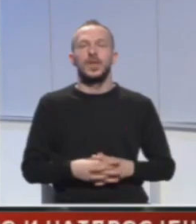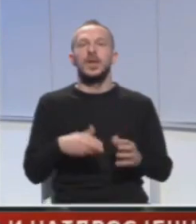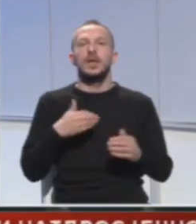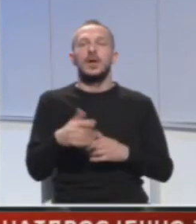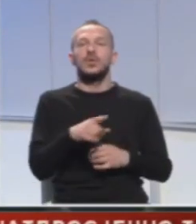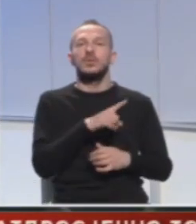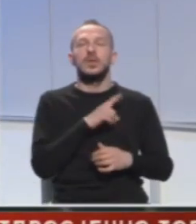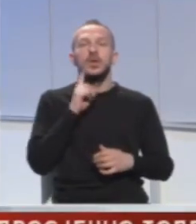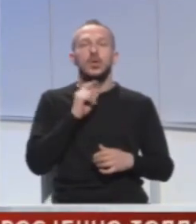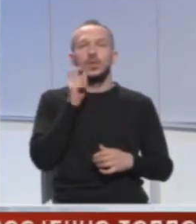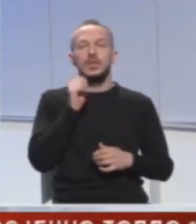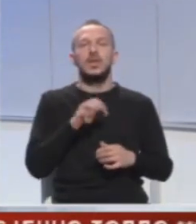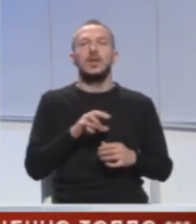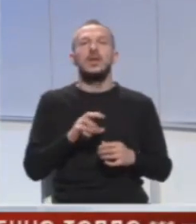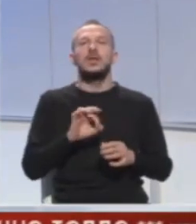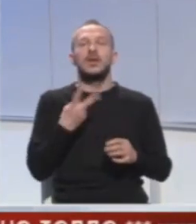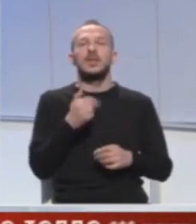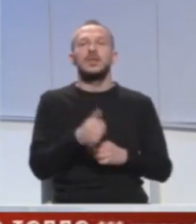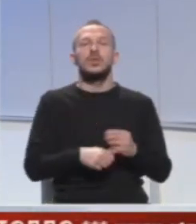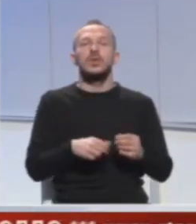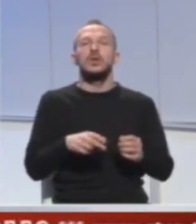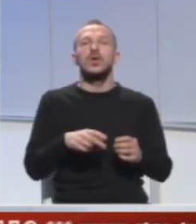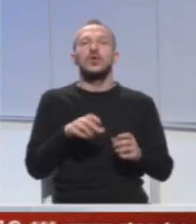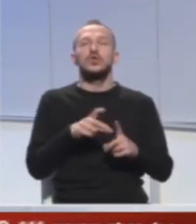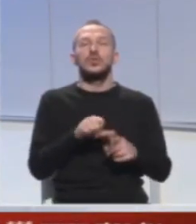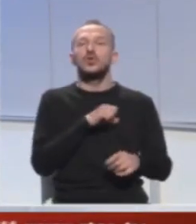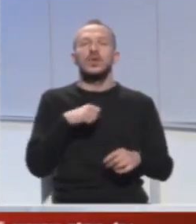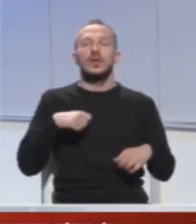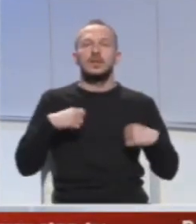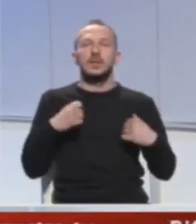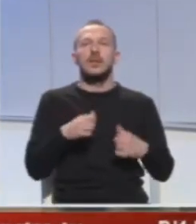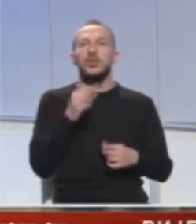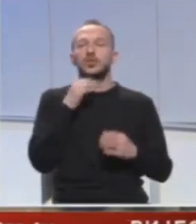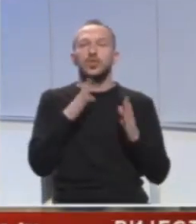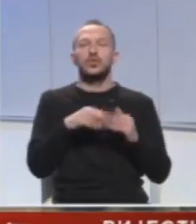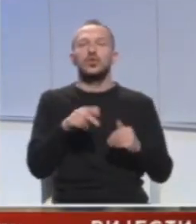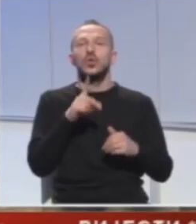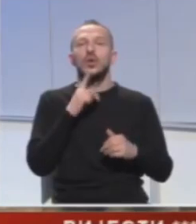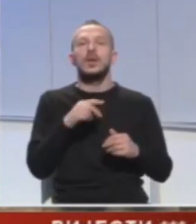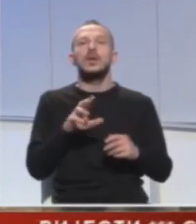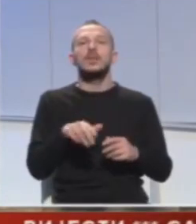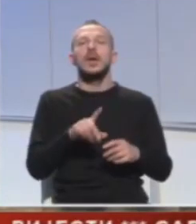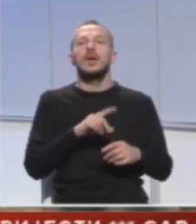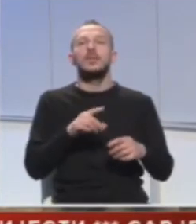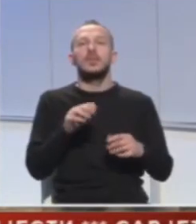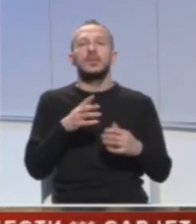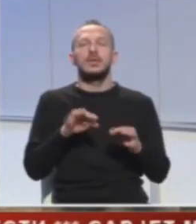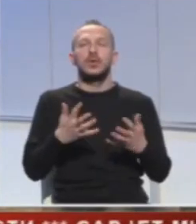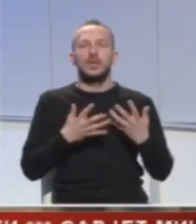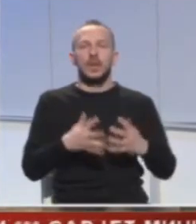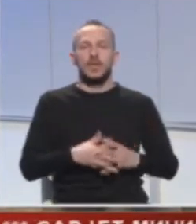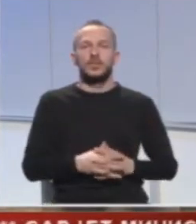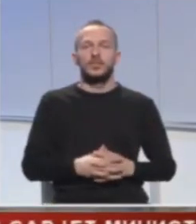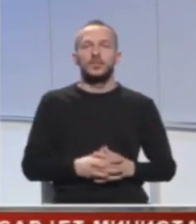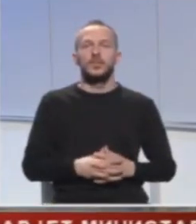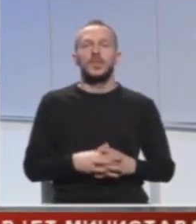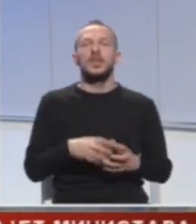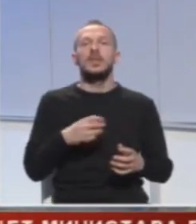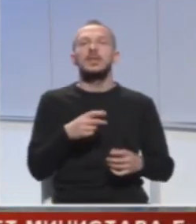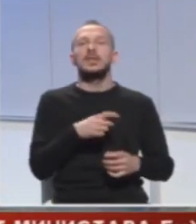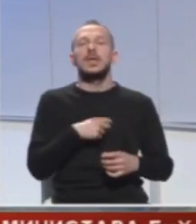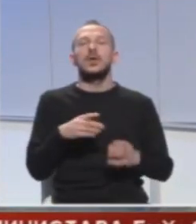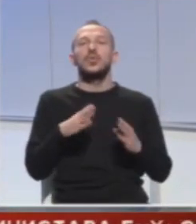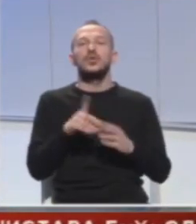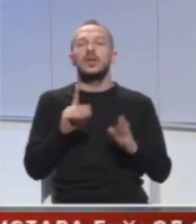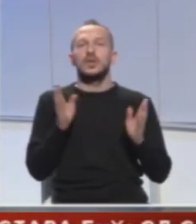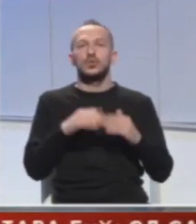Nakon smrti roditelja već 12 godina, Brane Ćopić živi sam u ruševnoj kući koja je sagrađena prije 90 godina. Strah ga je da se